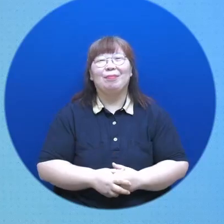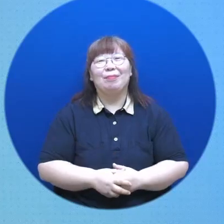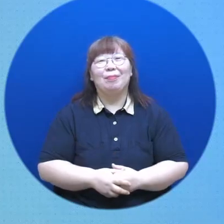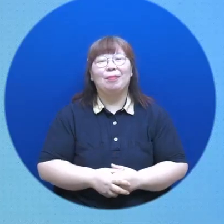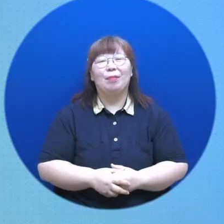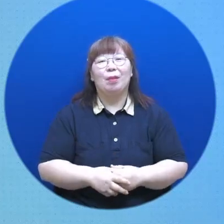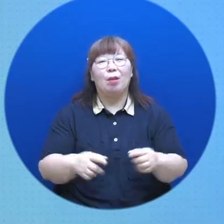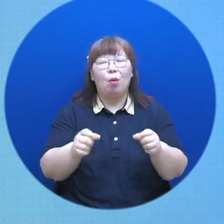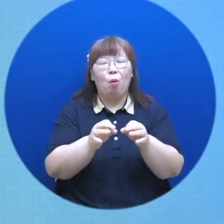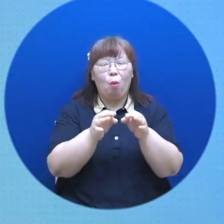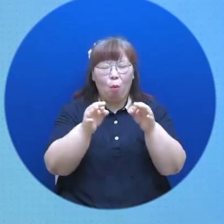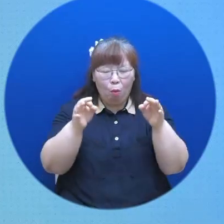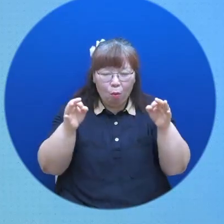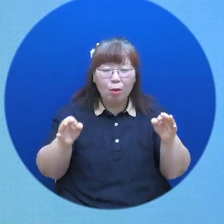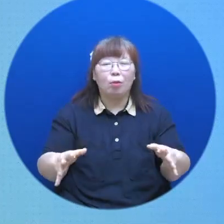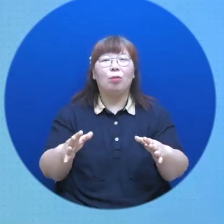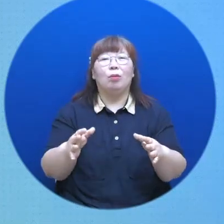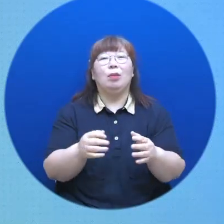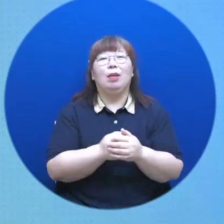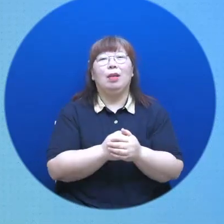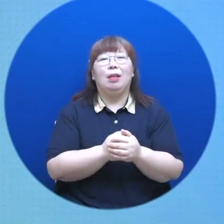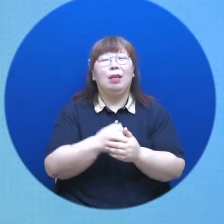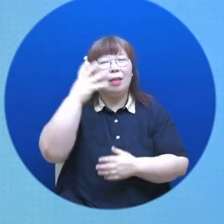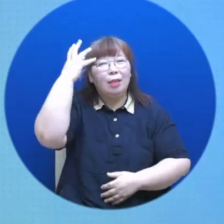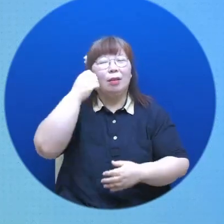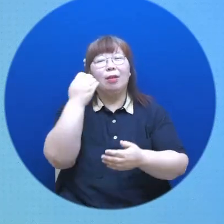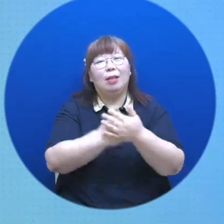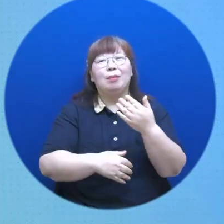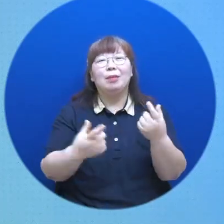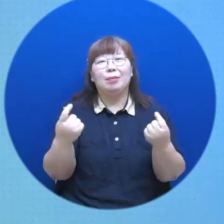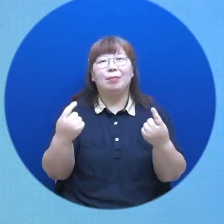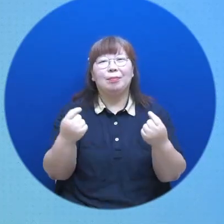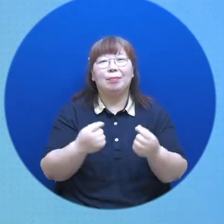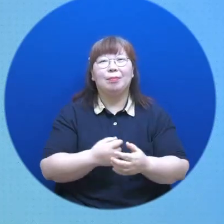참 오랫동안 기억에 남을 그런 선물이 될 것 같아요.